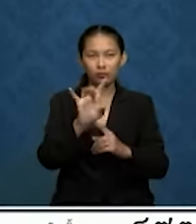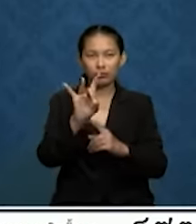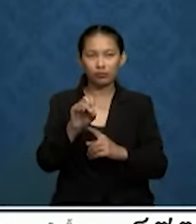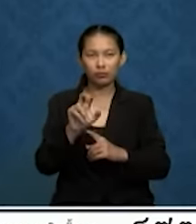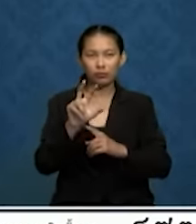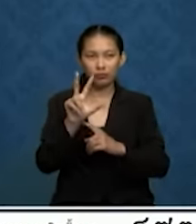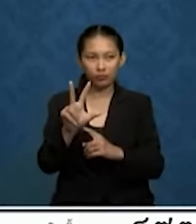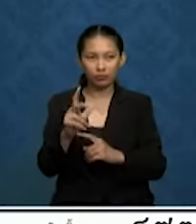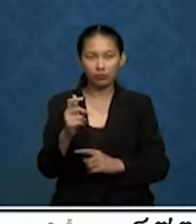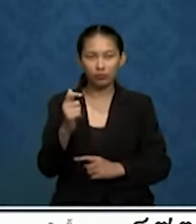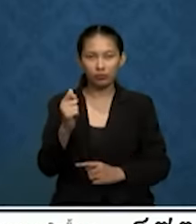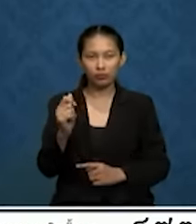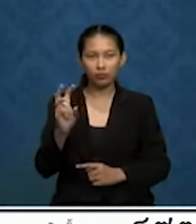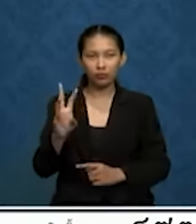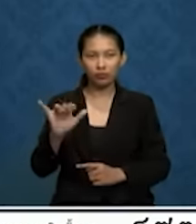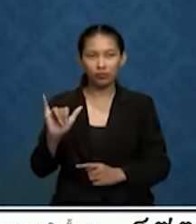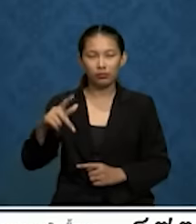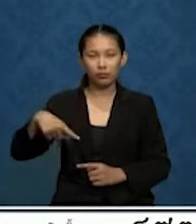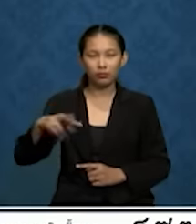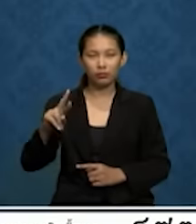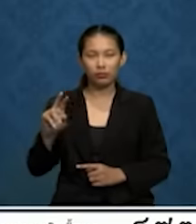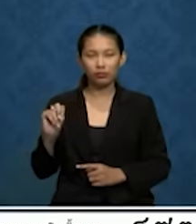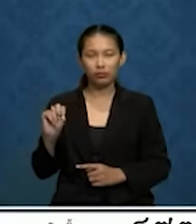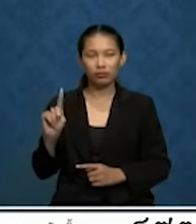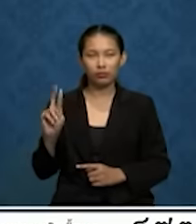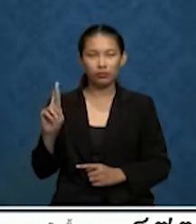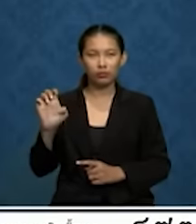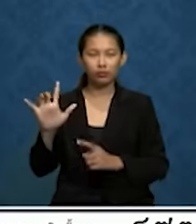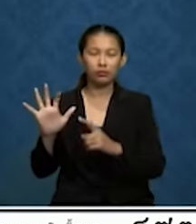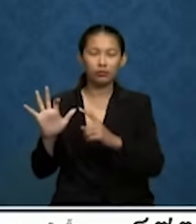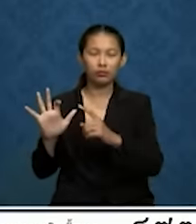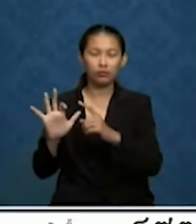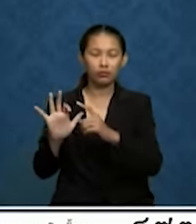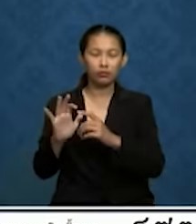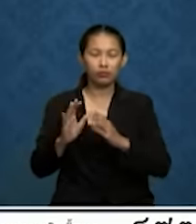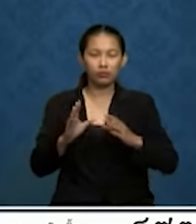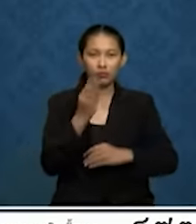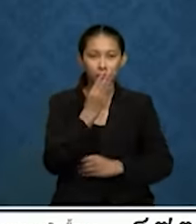483นางอวยพรศรีชาวลิต งดออกเสียงค่ะ